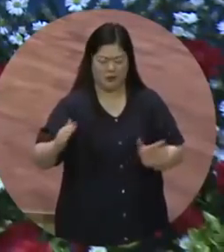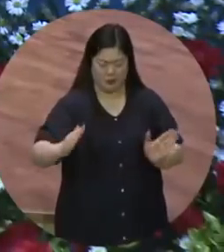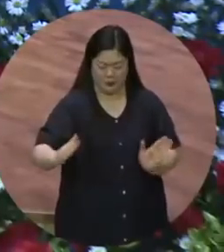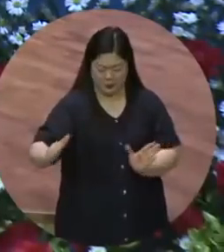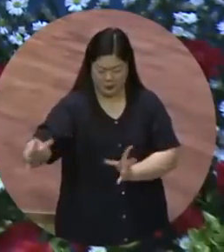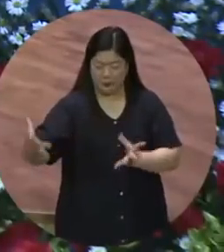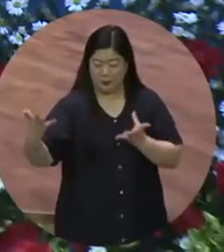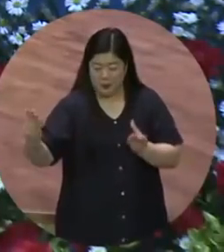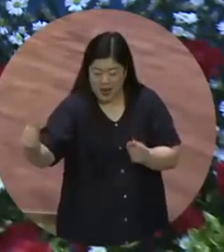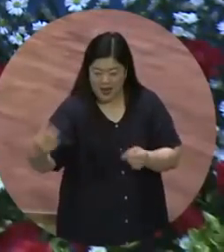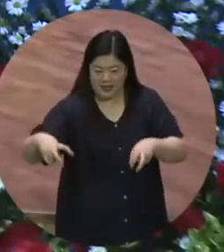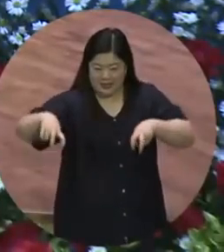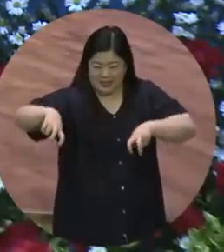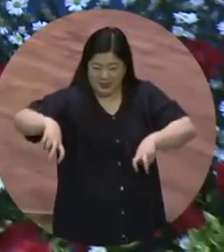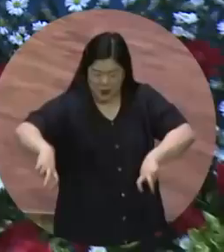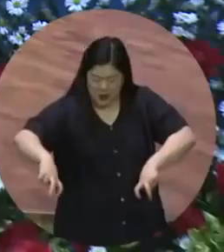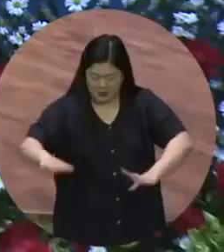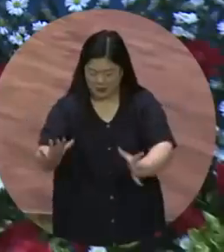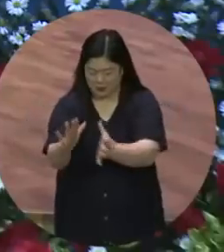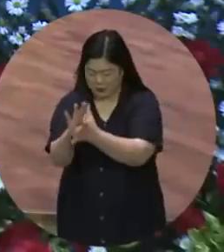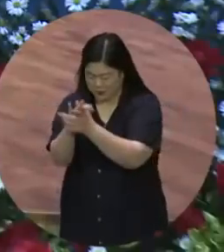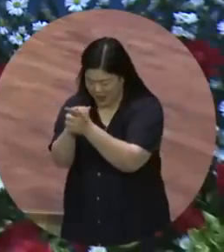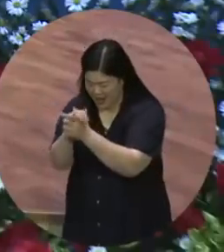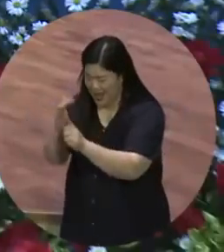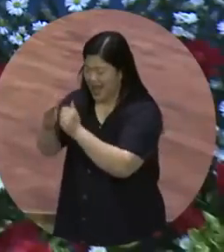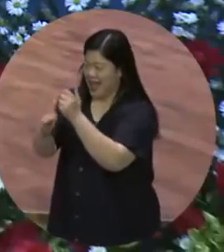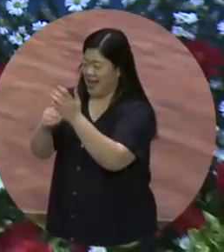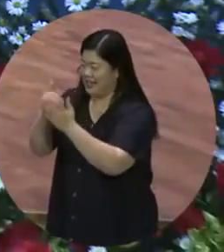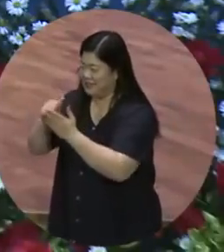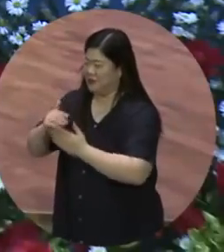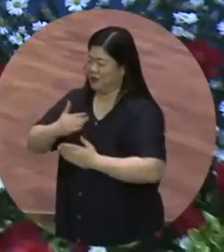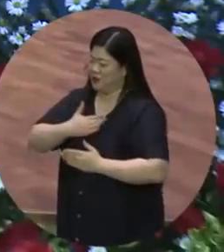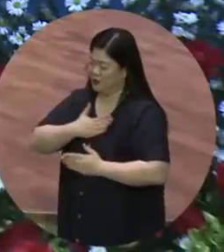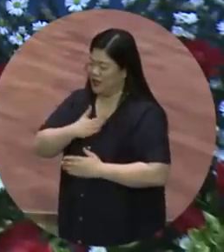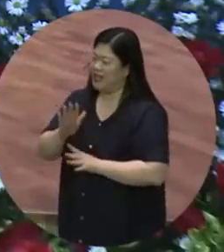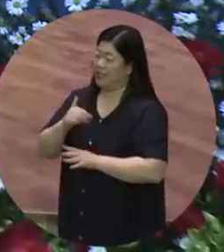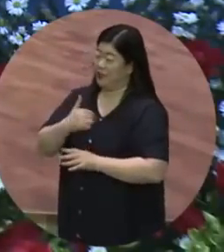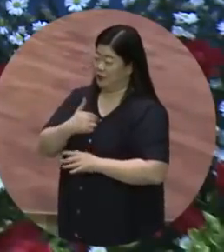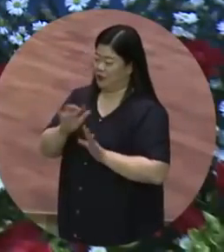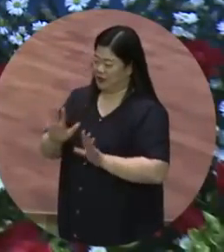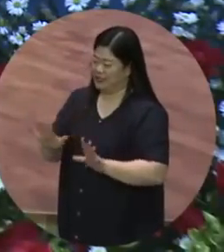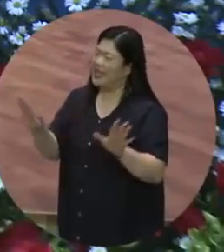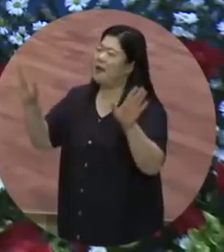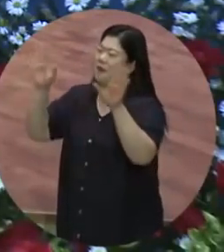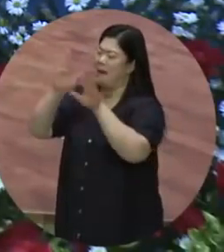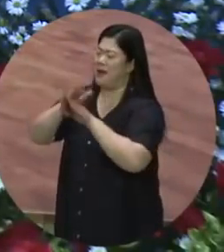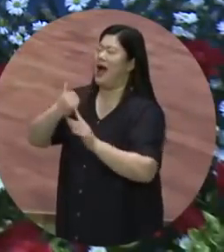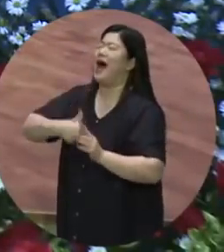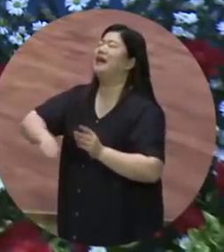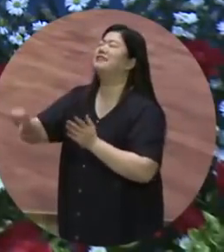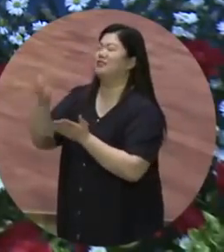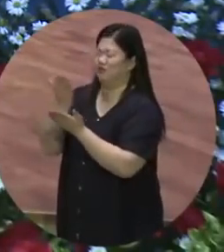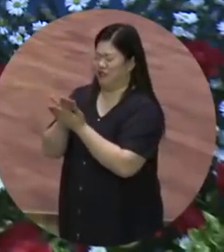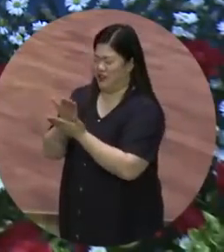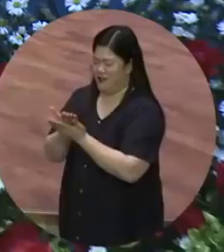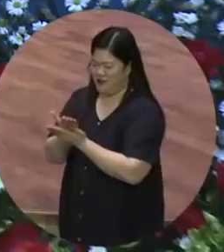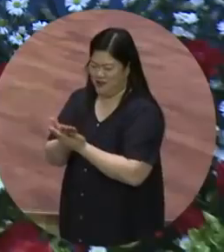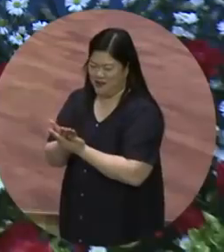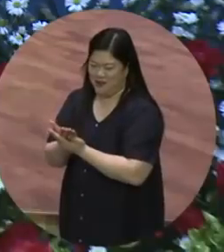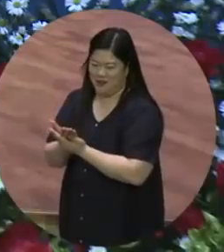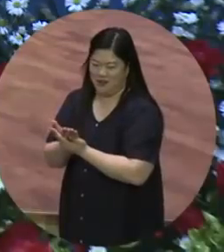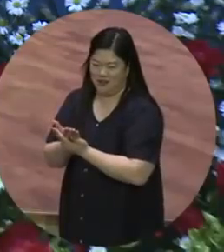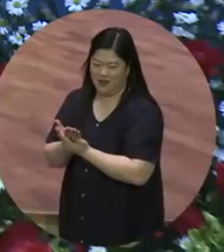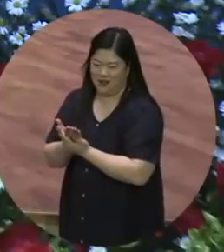둘이서 무릎 꿇고 기도하고 하나님 앞에 기도하는 이 밤에 아들을 주십시오. 아들을